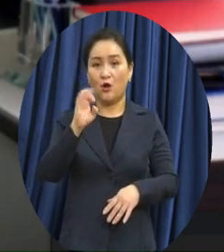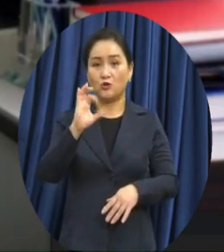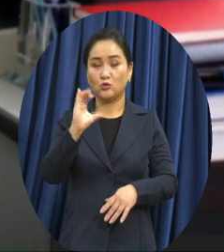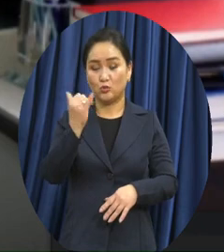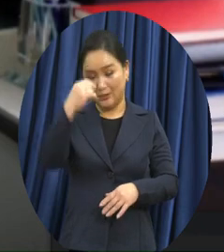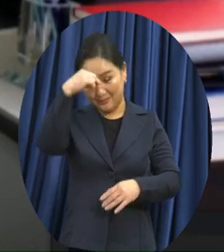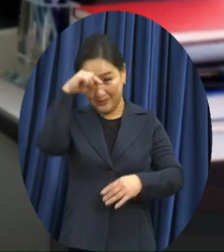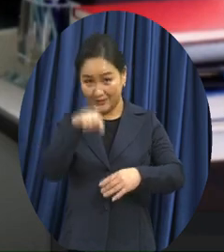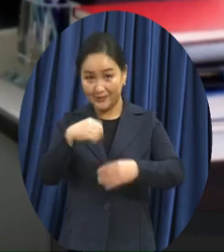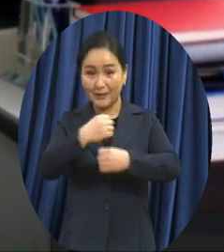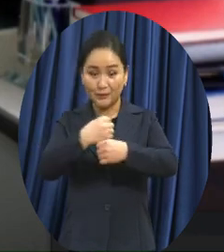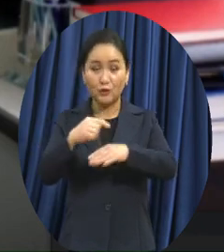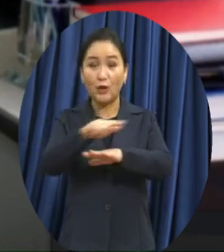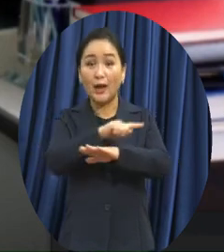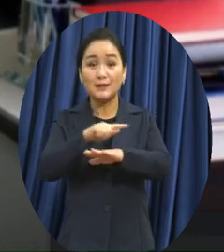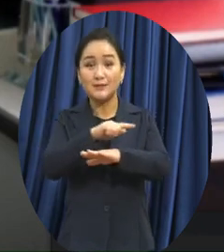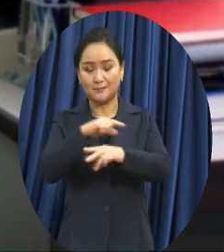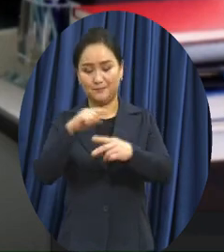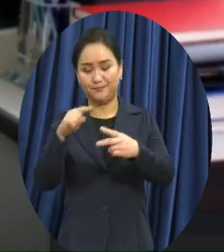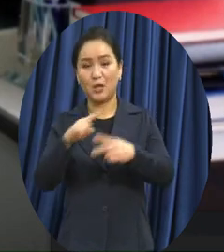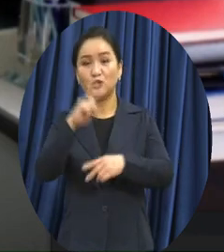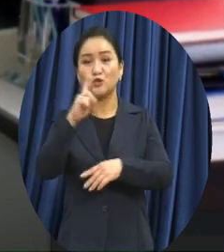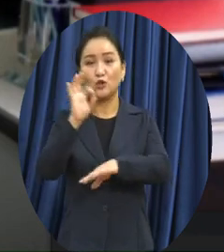үндэсний төвийн хоёр лаборатори,